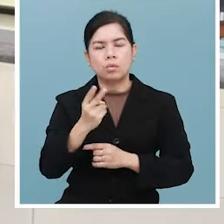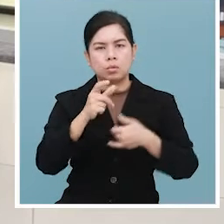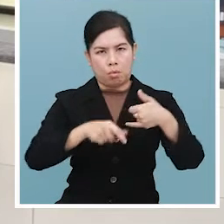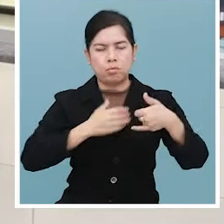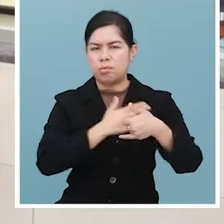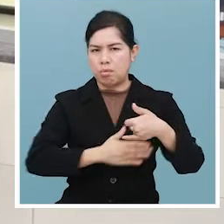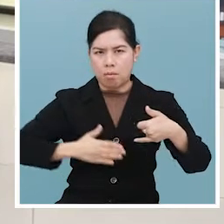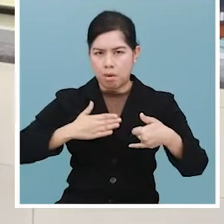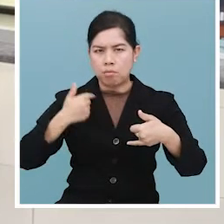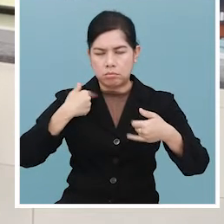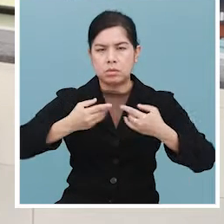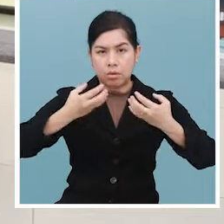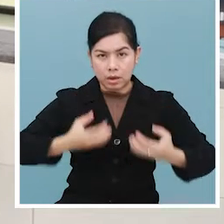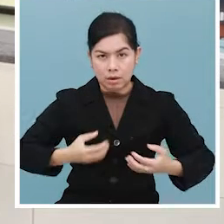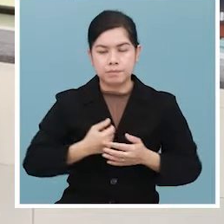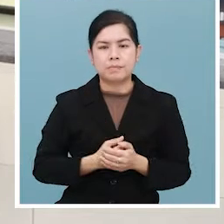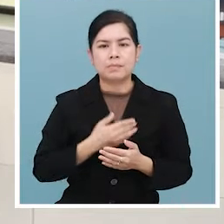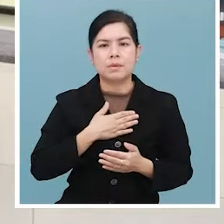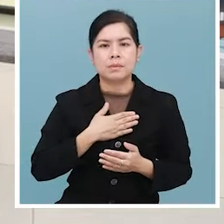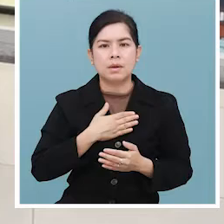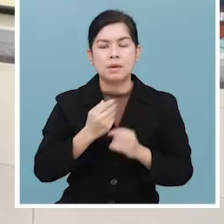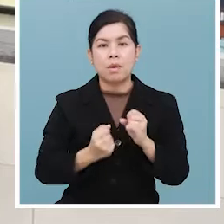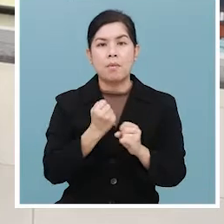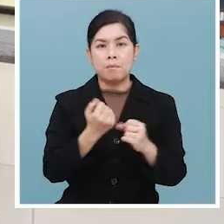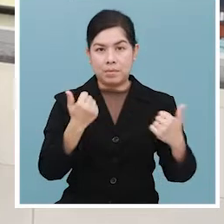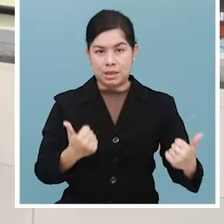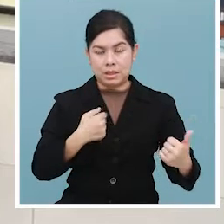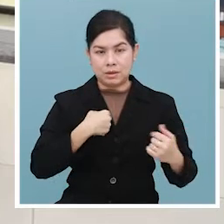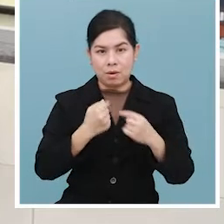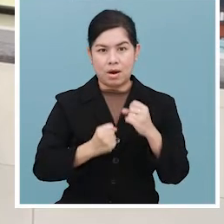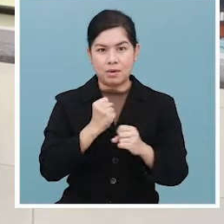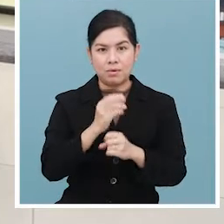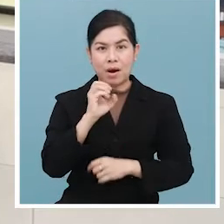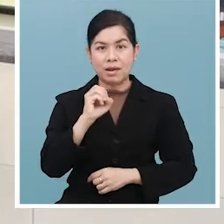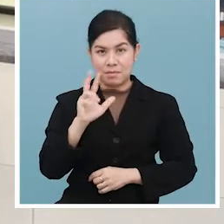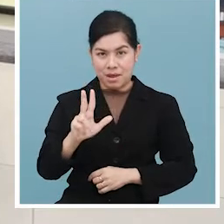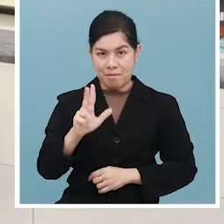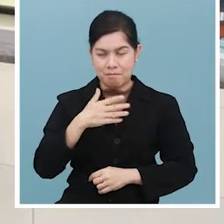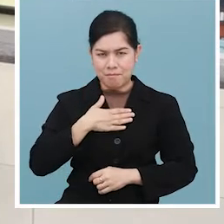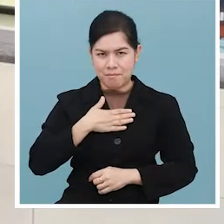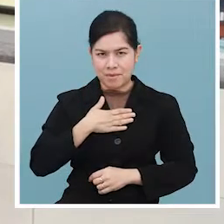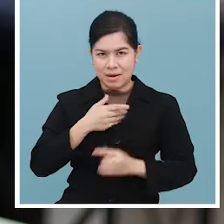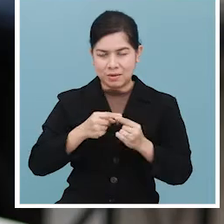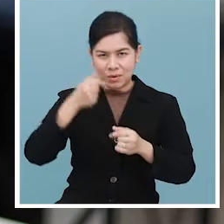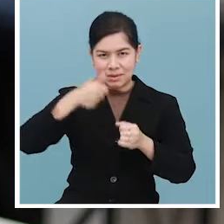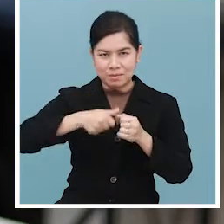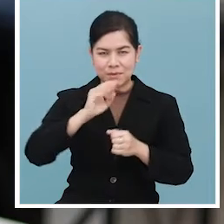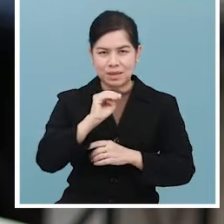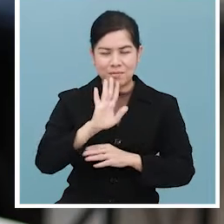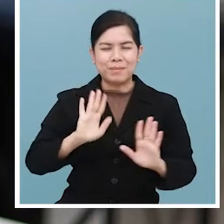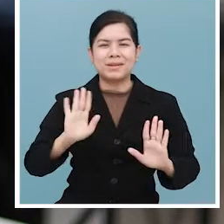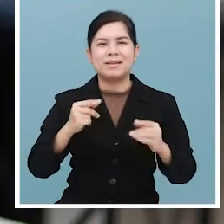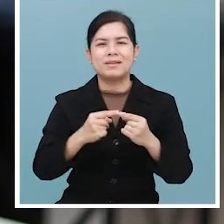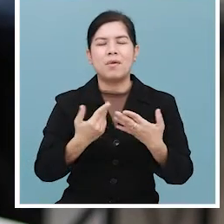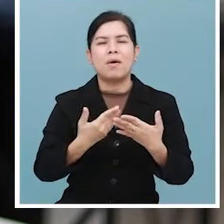ก็ปีนี้อายุ40ไม่ใช่53แล้วไปจำเอาแค่นั้นปีนี้53